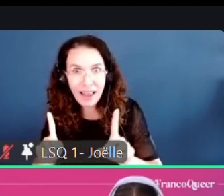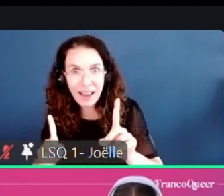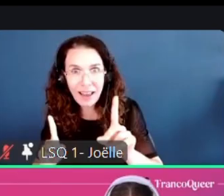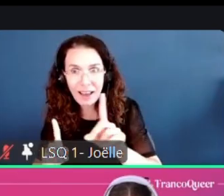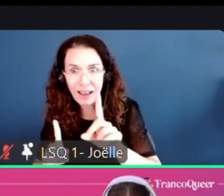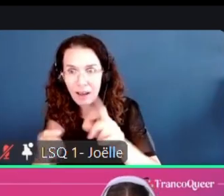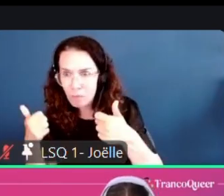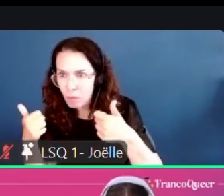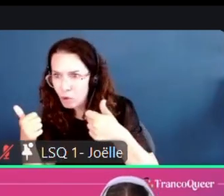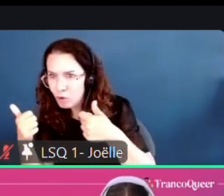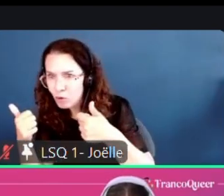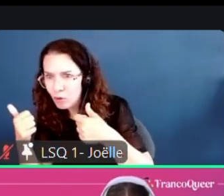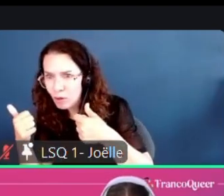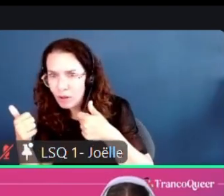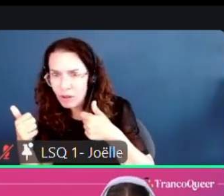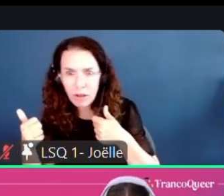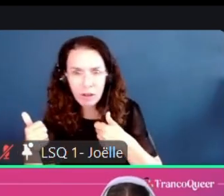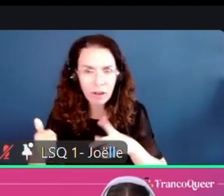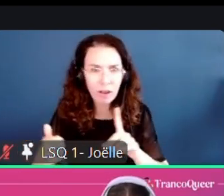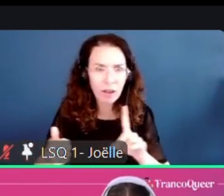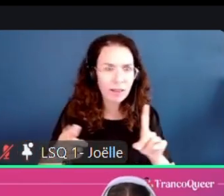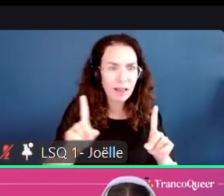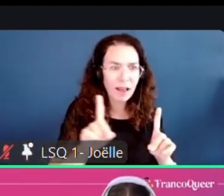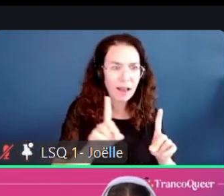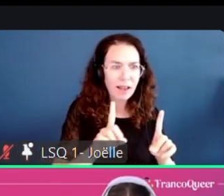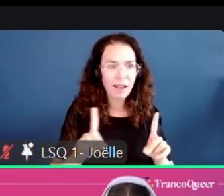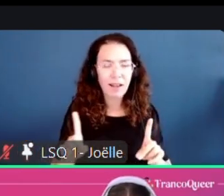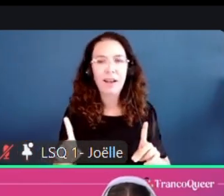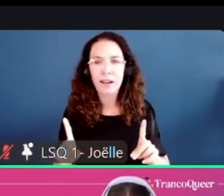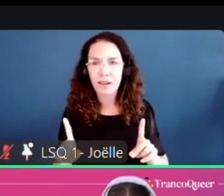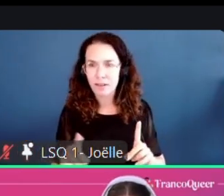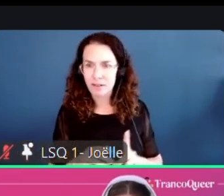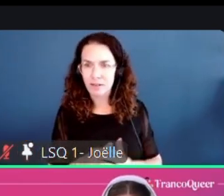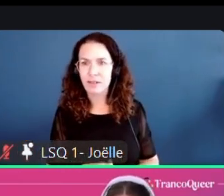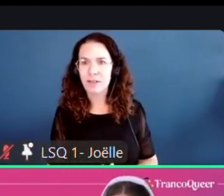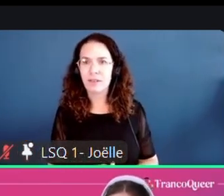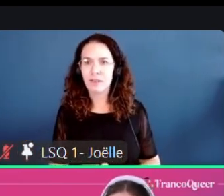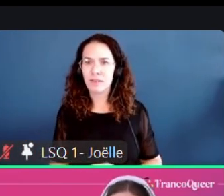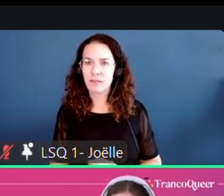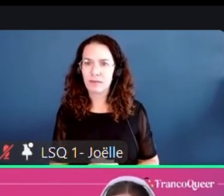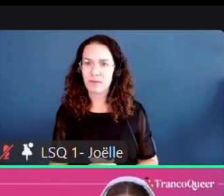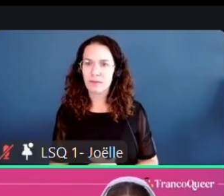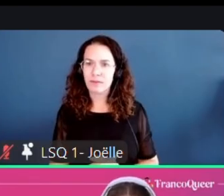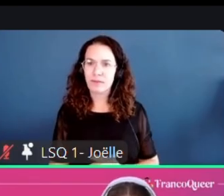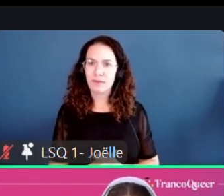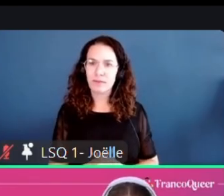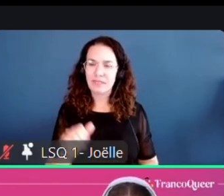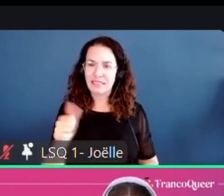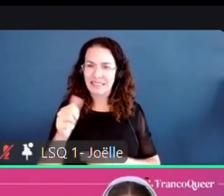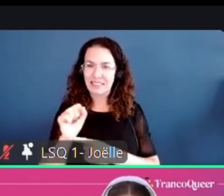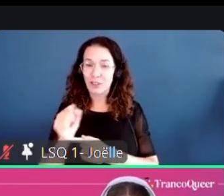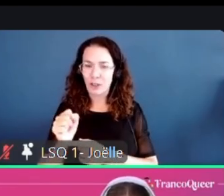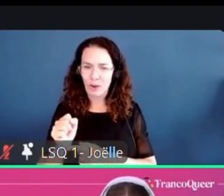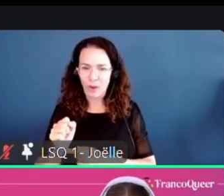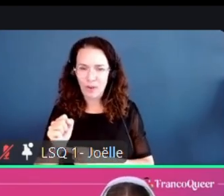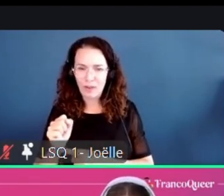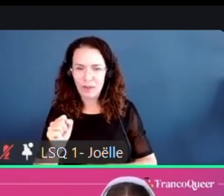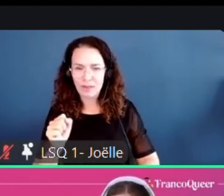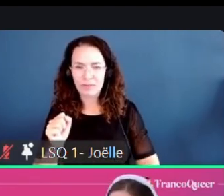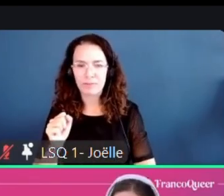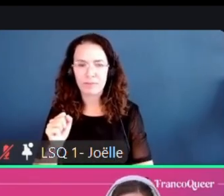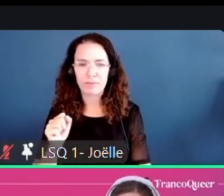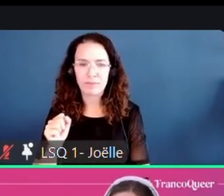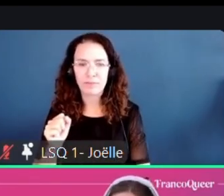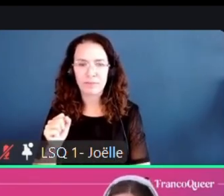des pouces. Ouais. Un autre 10 secondes pour la chance. OK, un hochement de